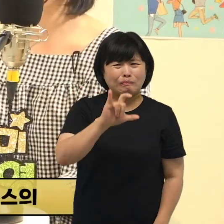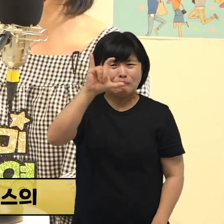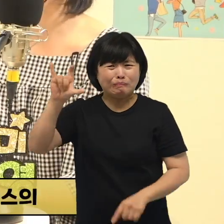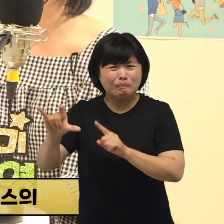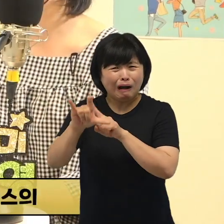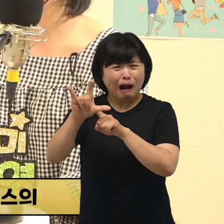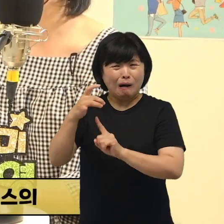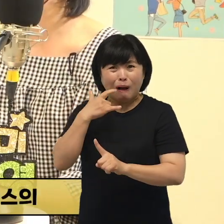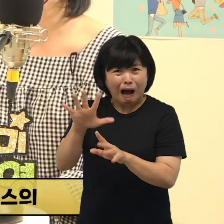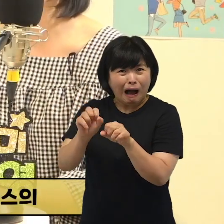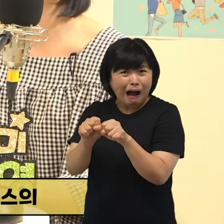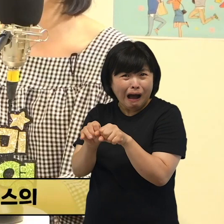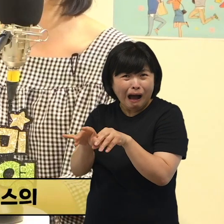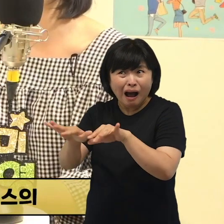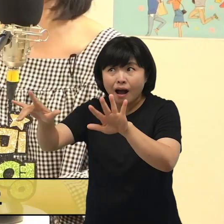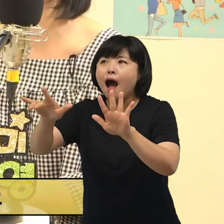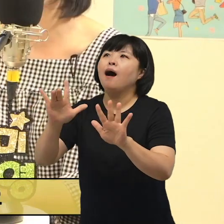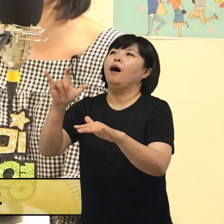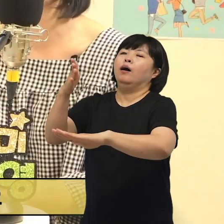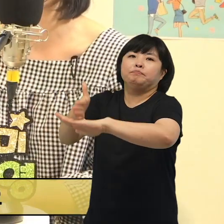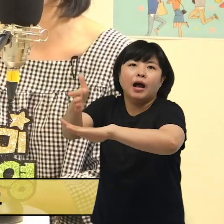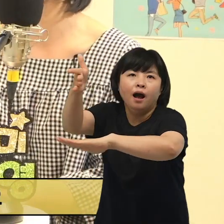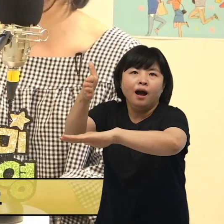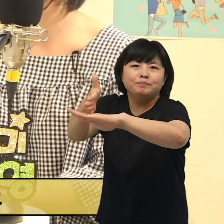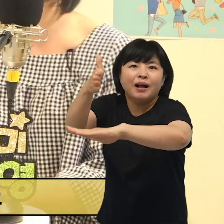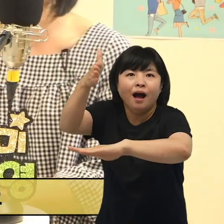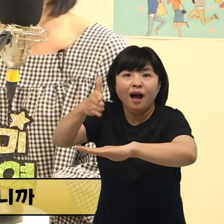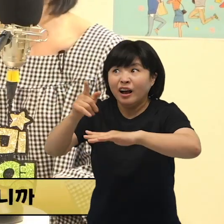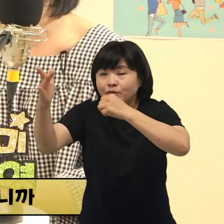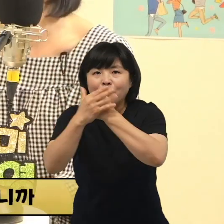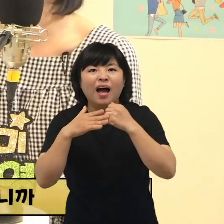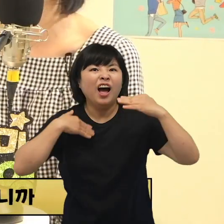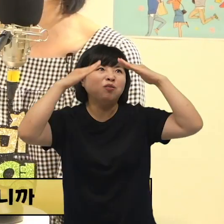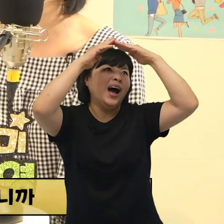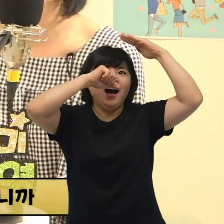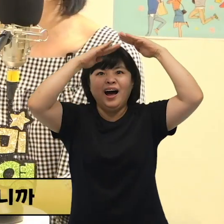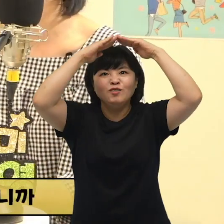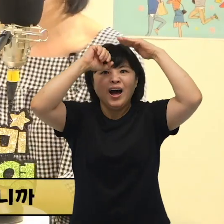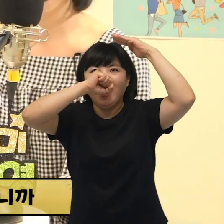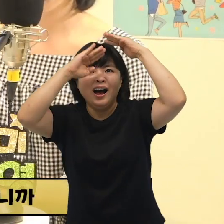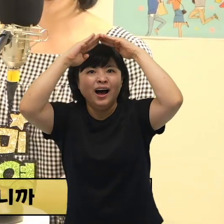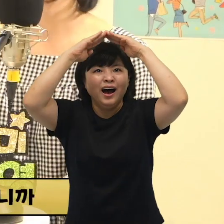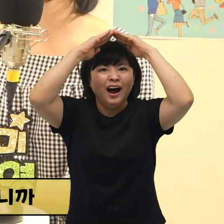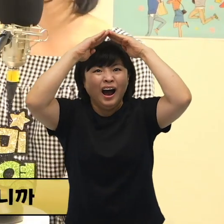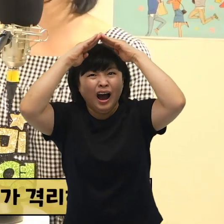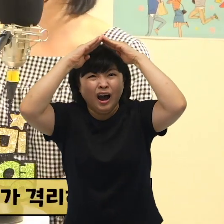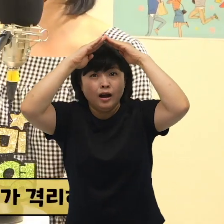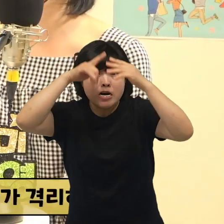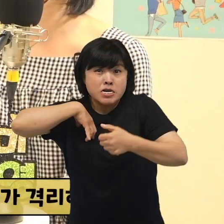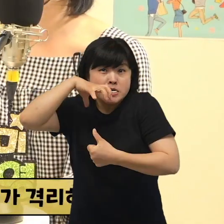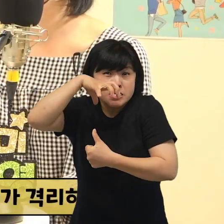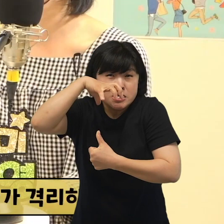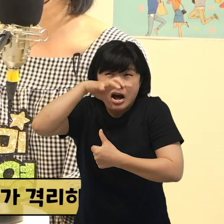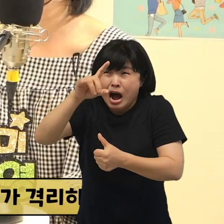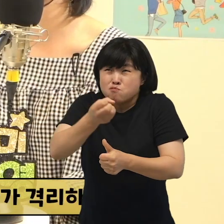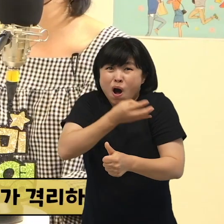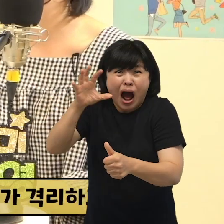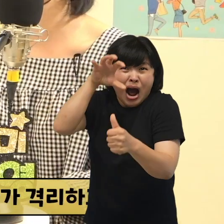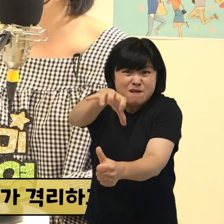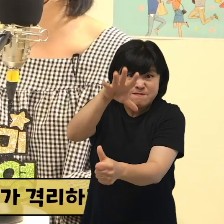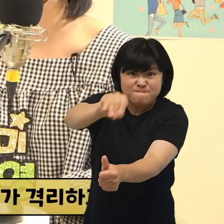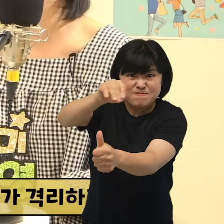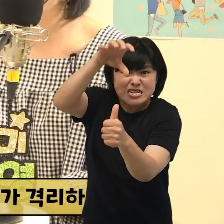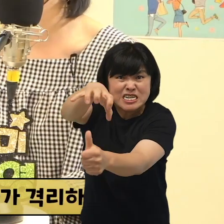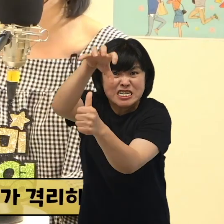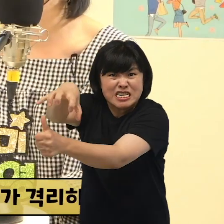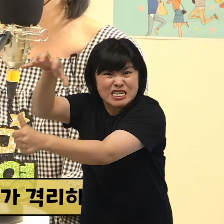코로나 바이러스 수혜자라고 생각을 하거든요. 집에 있는 걸 너무 좋아하다 보니까 자가격리가 이제 한참 유행을